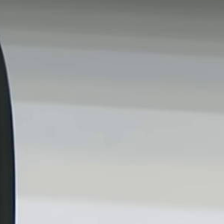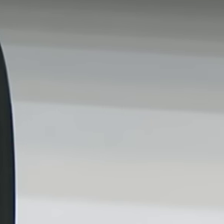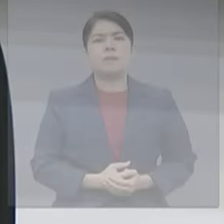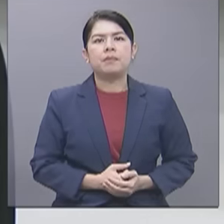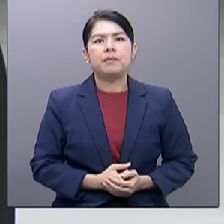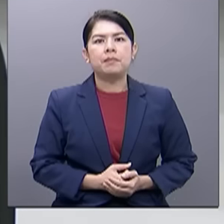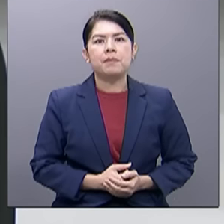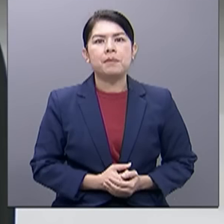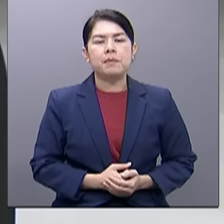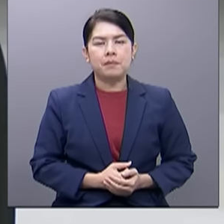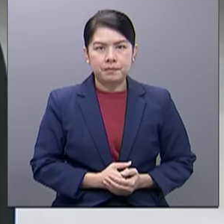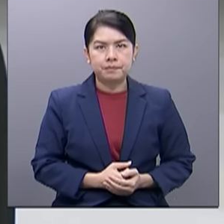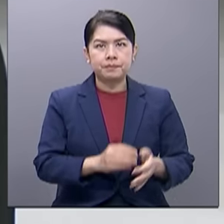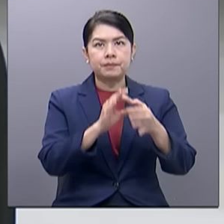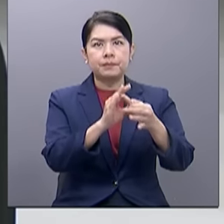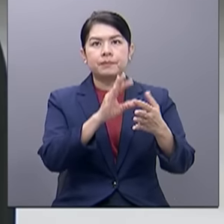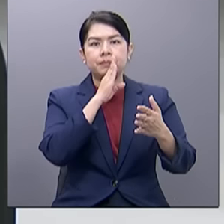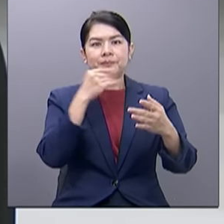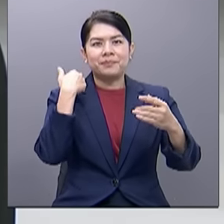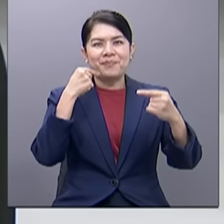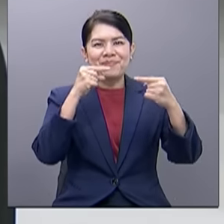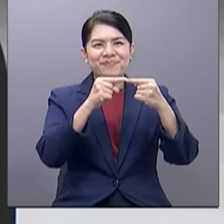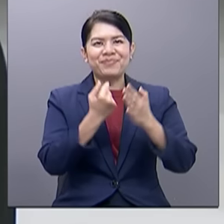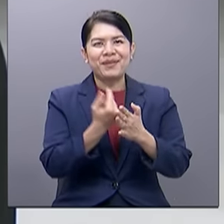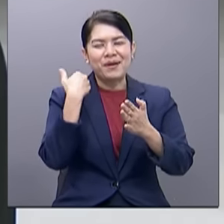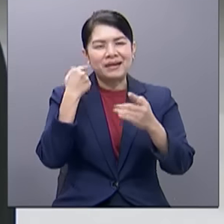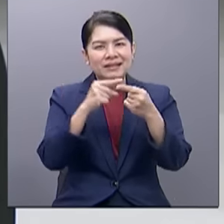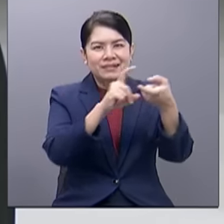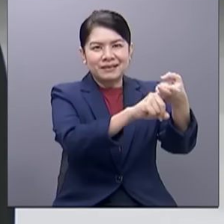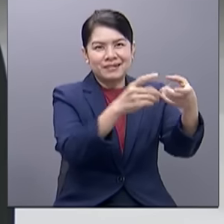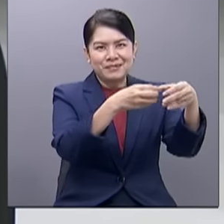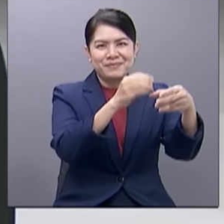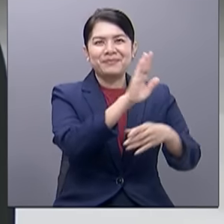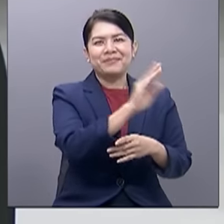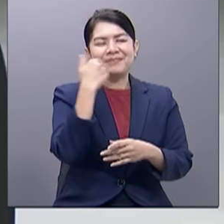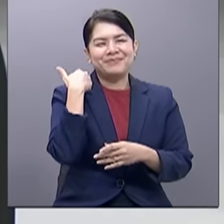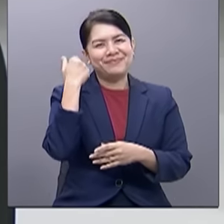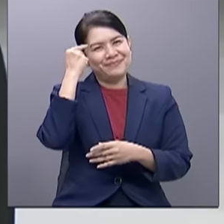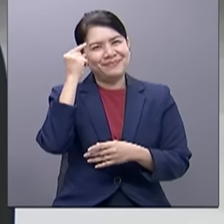ช่วยเรื่องนี้ได้แล้วแล้วก็ไอ้เรื่องของการฮ้วแบบที่มีผลประโยชน์ตอบแทนกันนะครับมันก็จะลดลงง